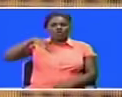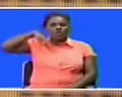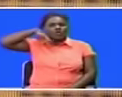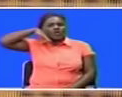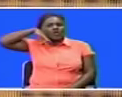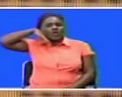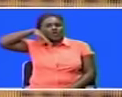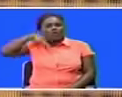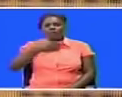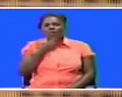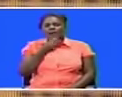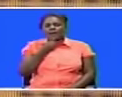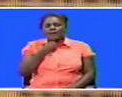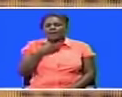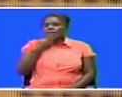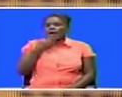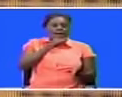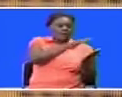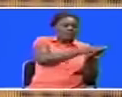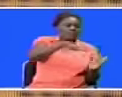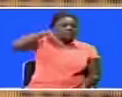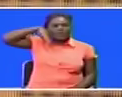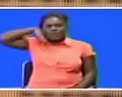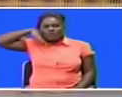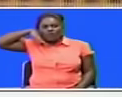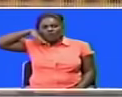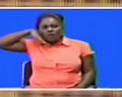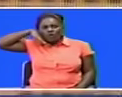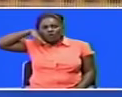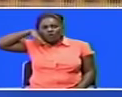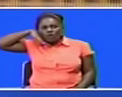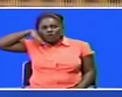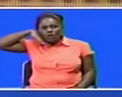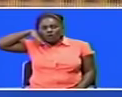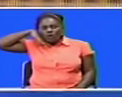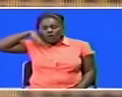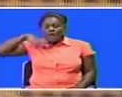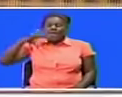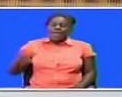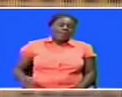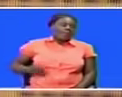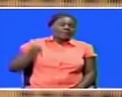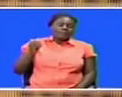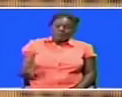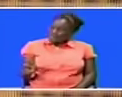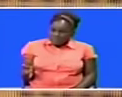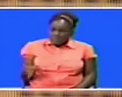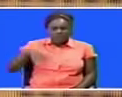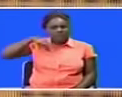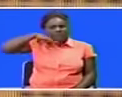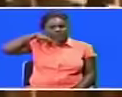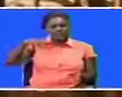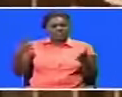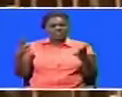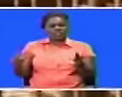Ni taarifa ya bwana mmoja anayefuga mbwa huko Othaya, mbwa wanaouzwa kwa bei sawia na gari. Hebu tupate taarifa hiyo.